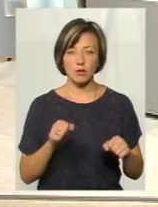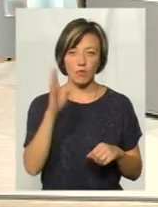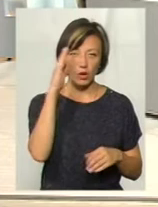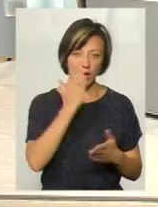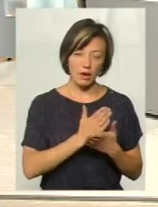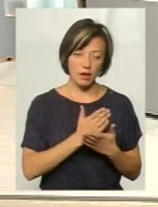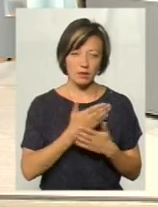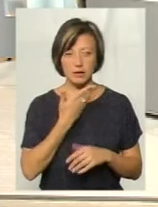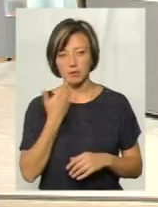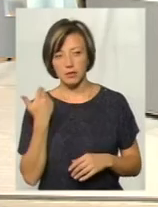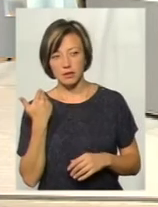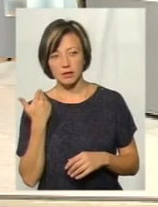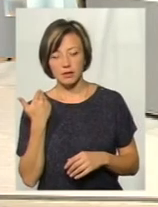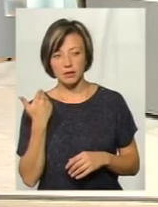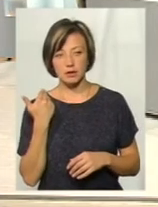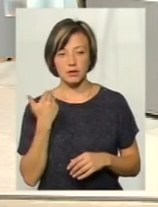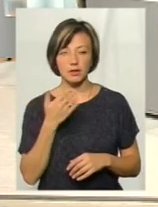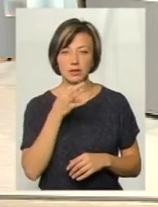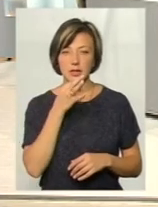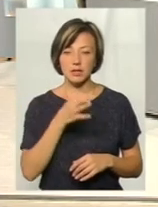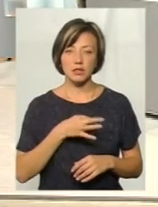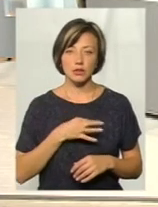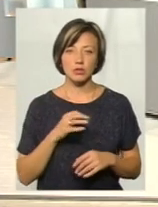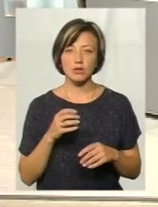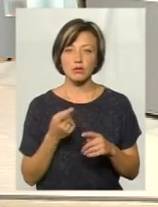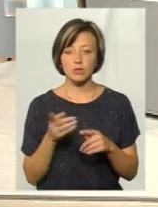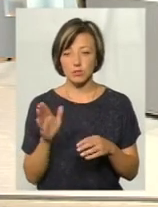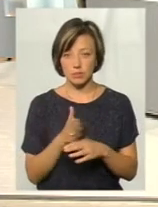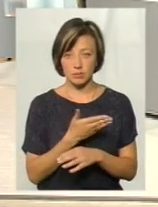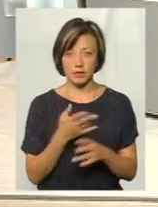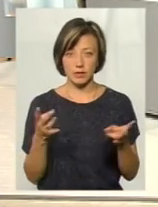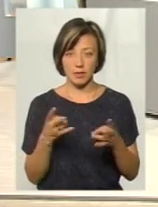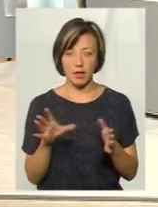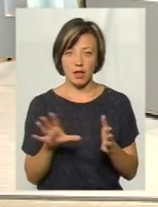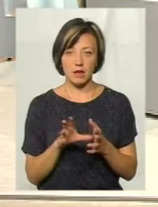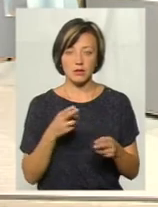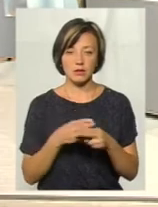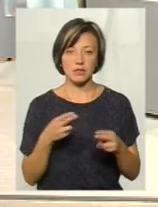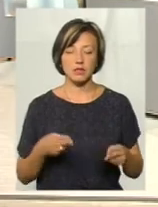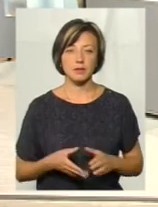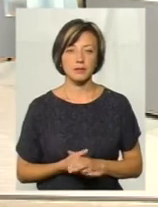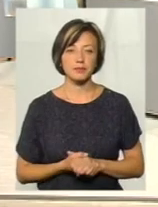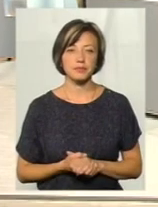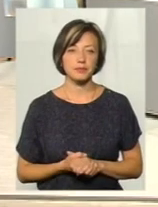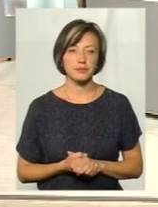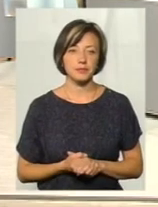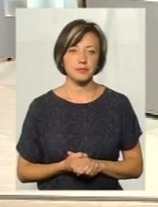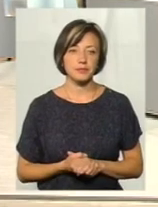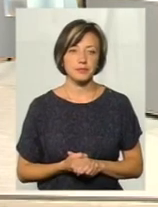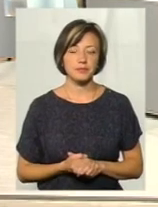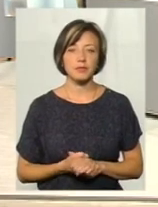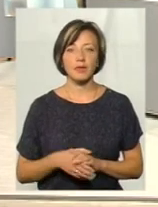нема води. Скажіть, пожалуйста, цю електростанцію. Угу. Я зрозумів. Добре, дякую. Це, мабуть,